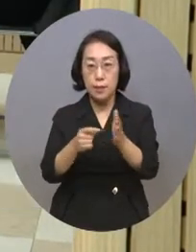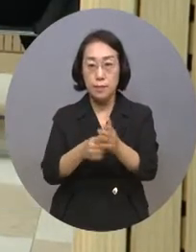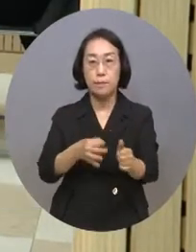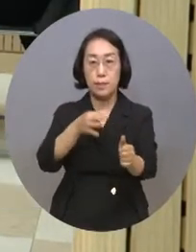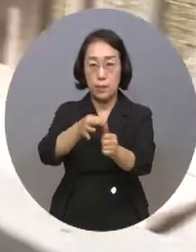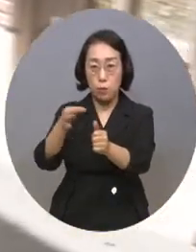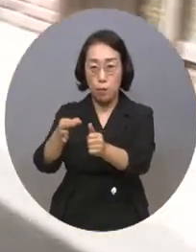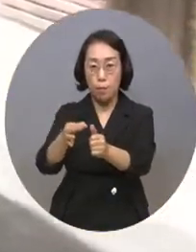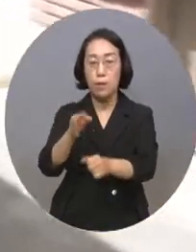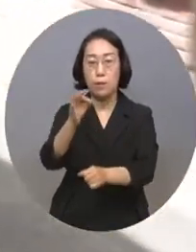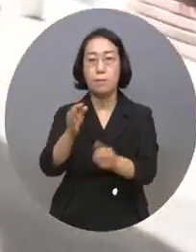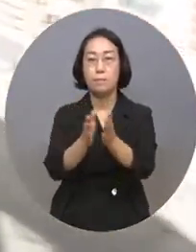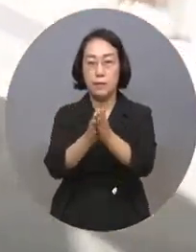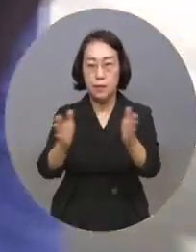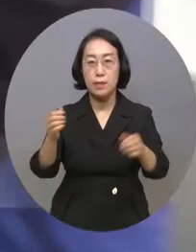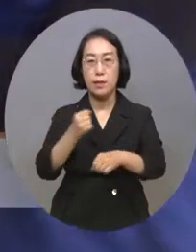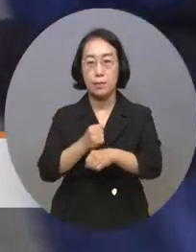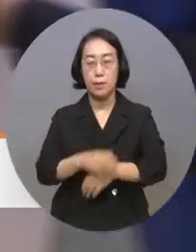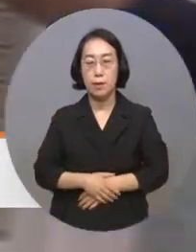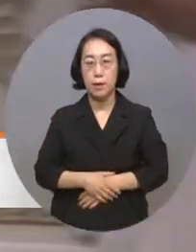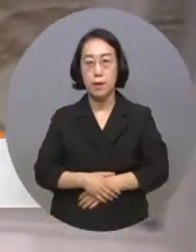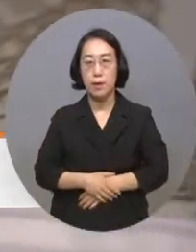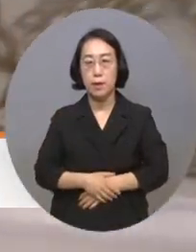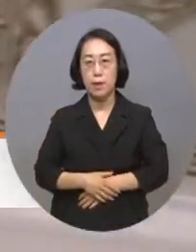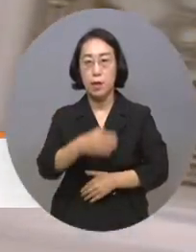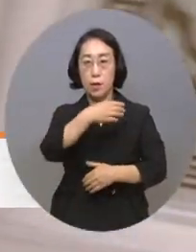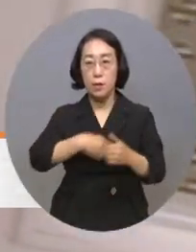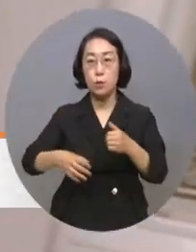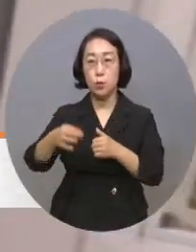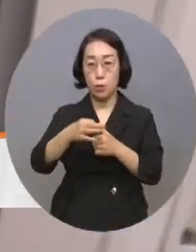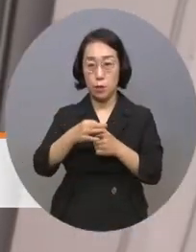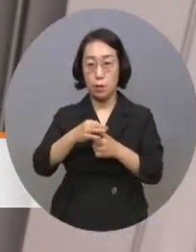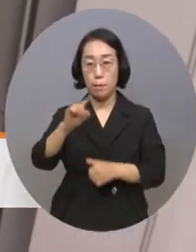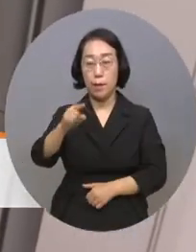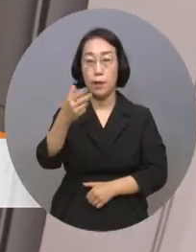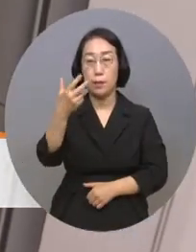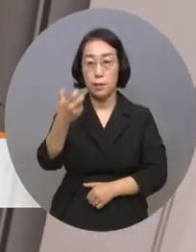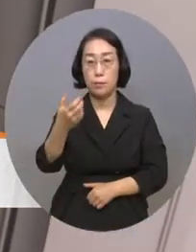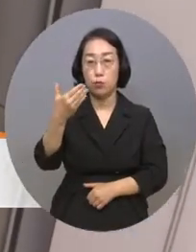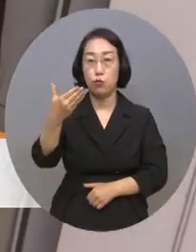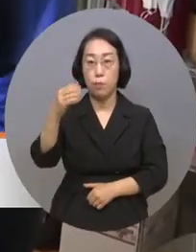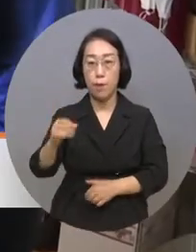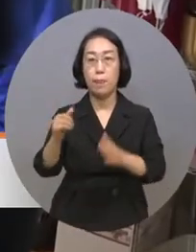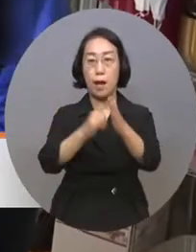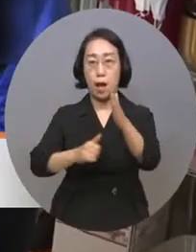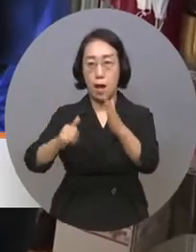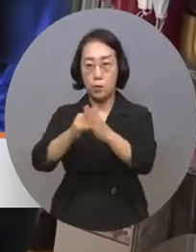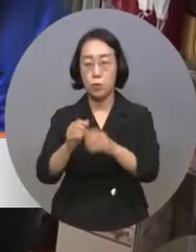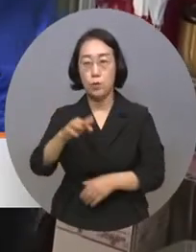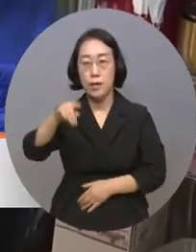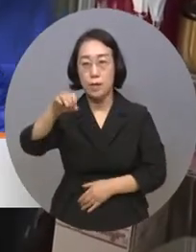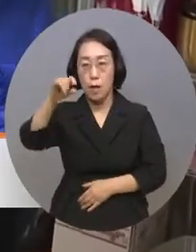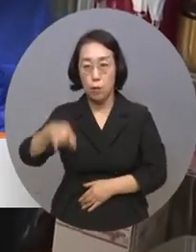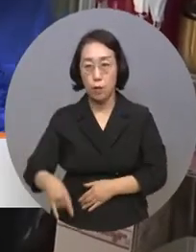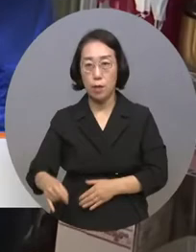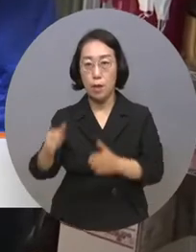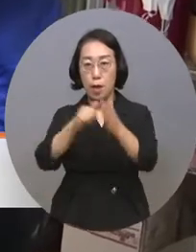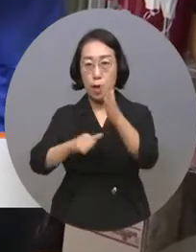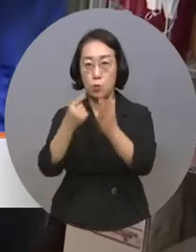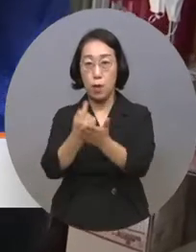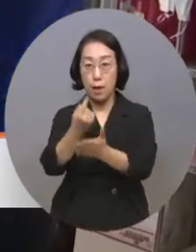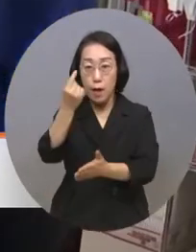섰습니다 지원금은 기초생활 수급자 약 1,790,000 가고 법정 차상위 계층 가 한 번 오가고 약